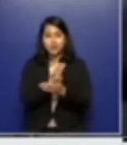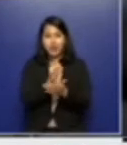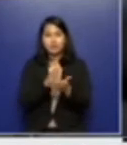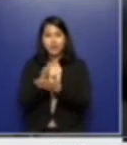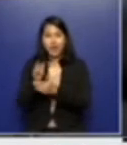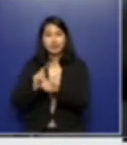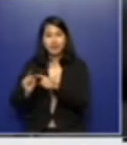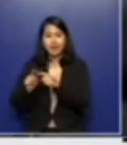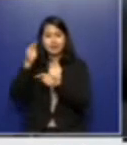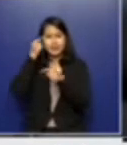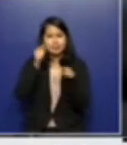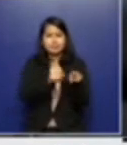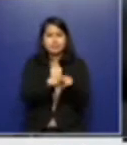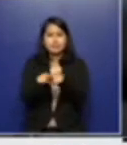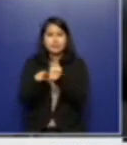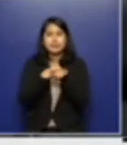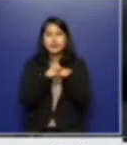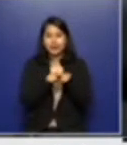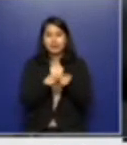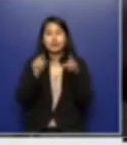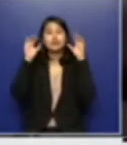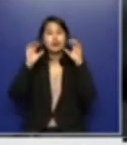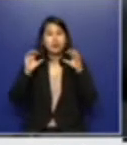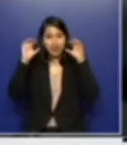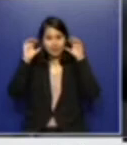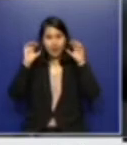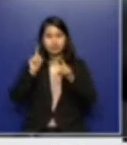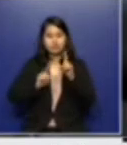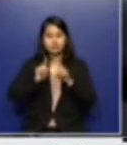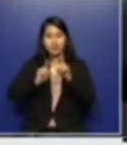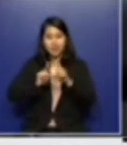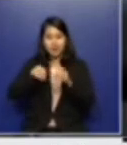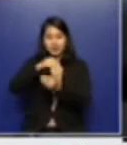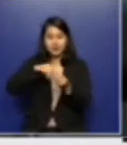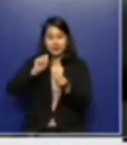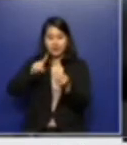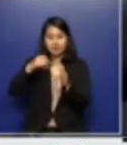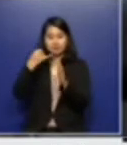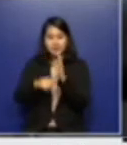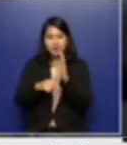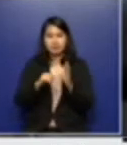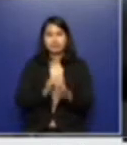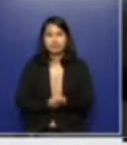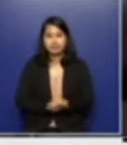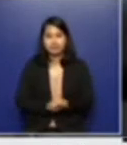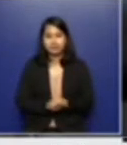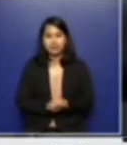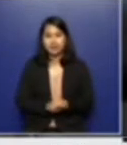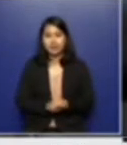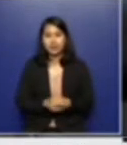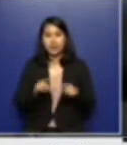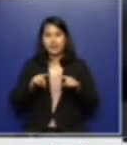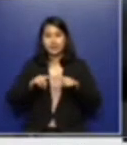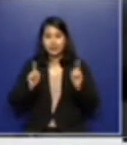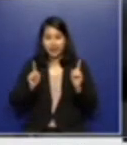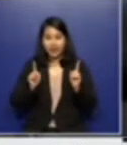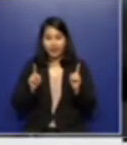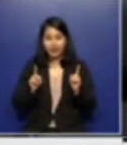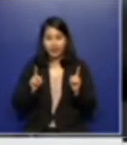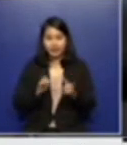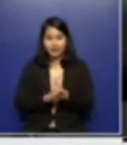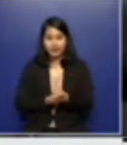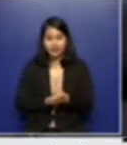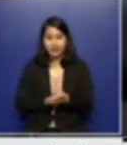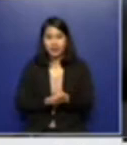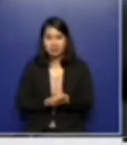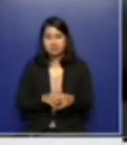ทิศทางเดียวกันว่ารัฐบาลประเมินเศรษฐกิจผิดพลาดแต่ความผิดพลาดนั้นไม่ได้รับการ